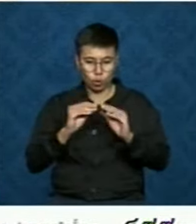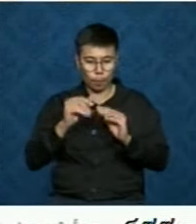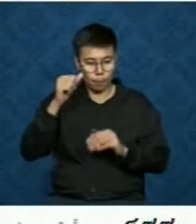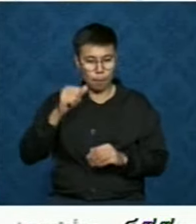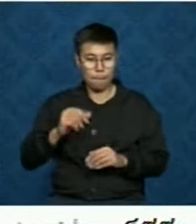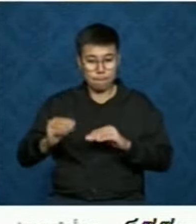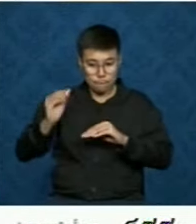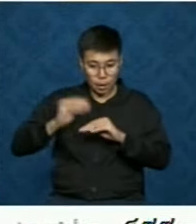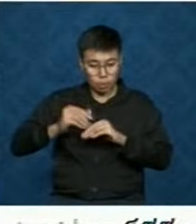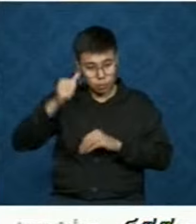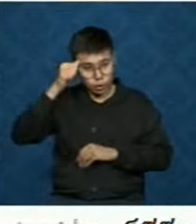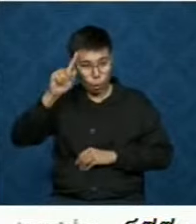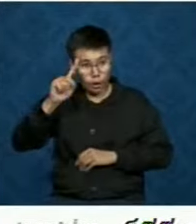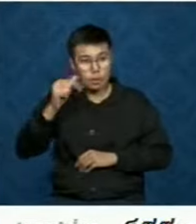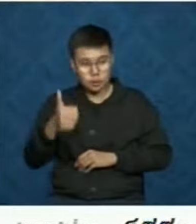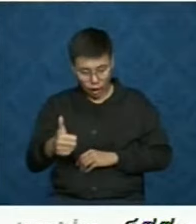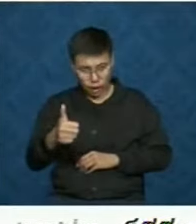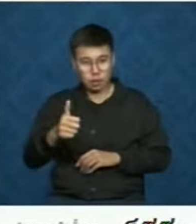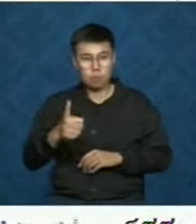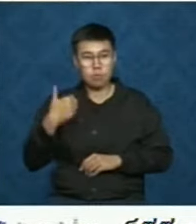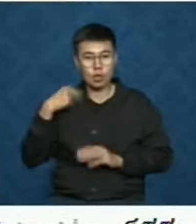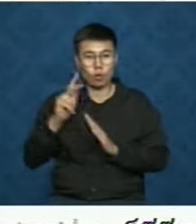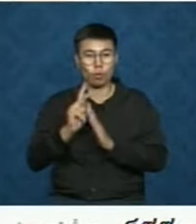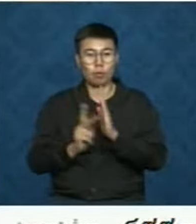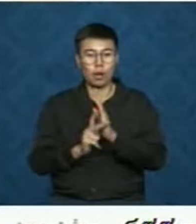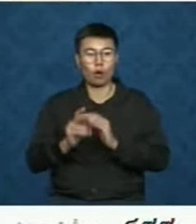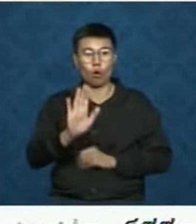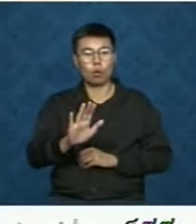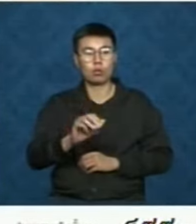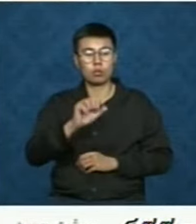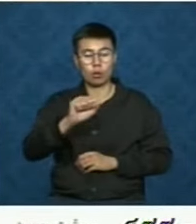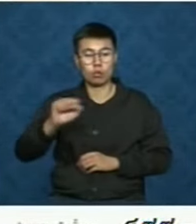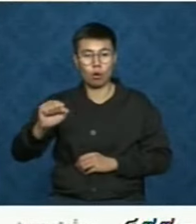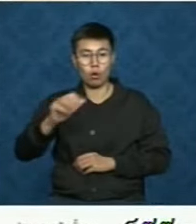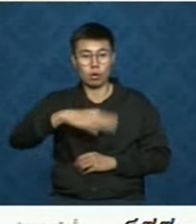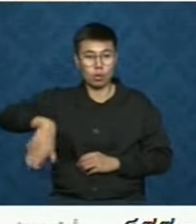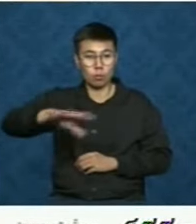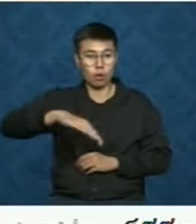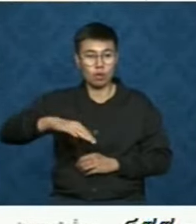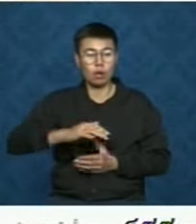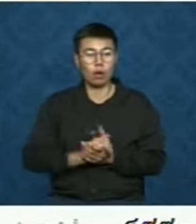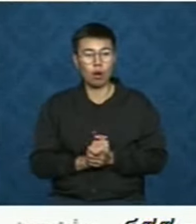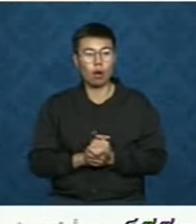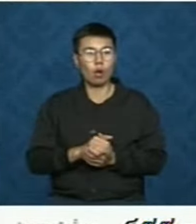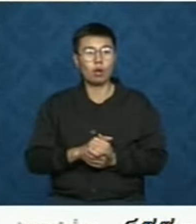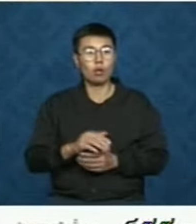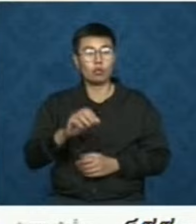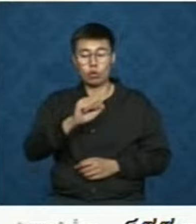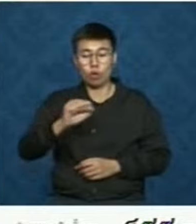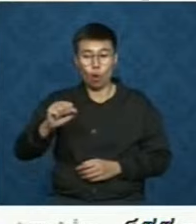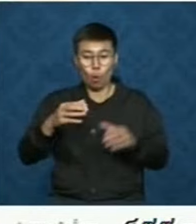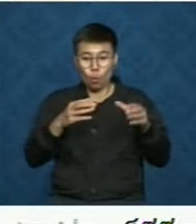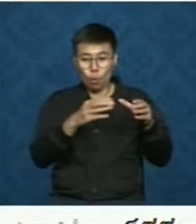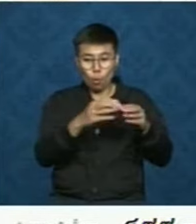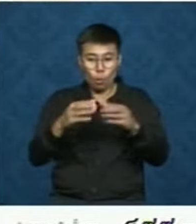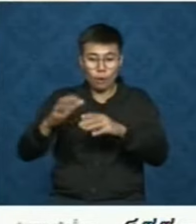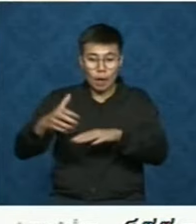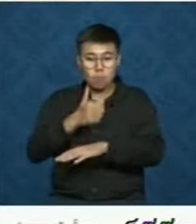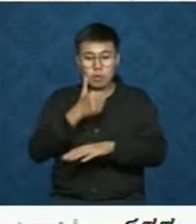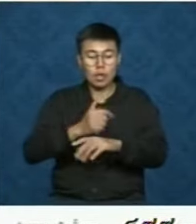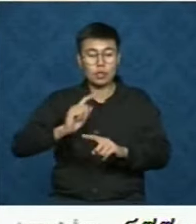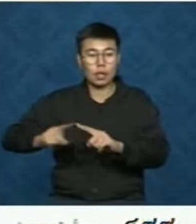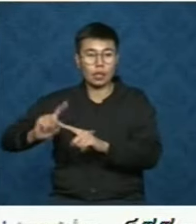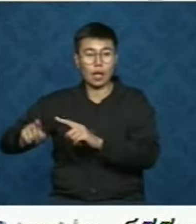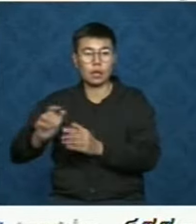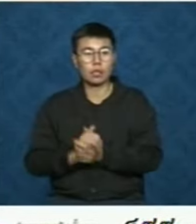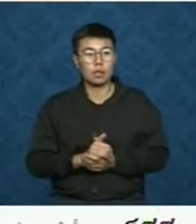เราจะได้เดินหน้าพิเจนากฎหมายของสสทุกพรรคนะครับไม่ใช่แค่ของก้าวไกรแล้วก็กฎหมายของภาคประชาชนที่ค้างห